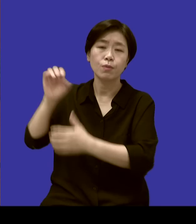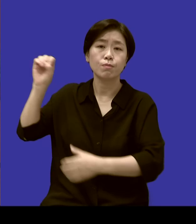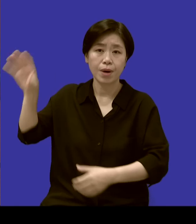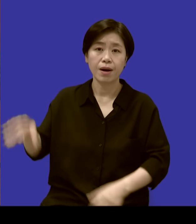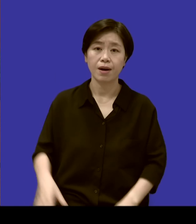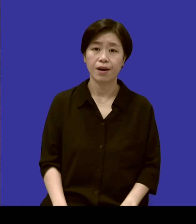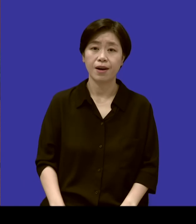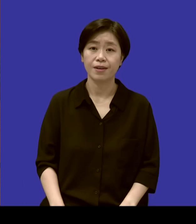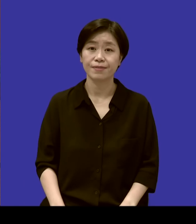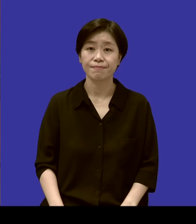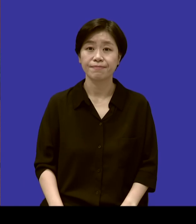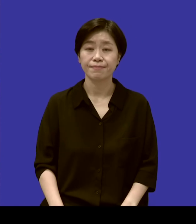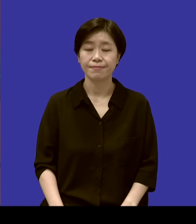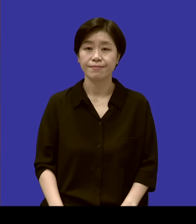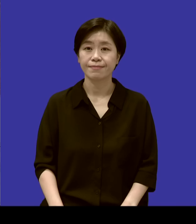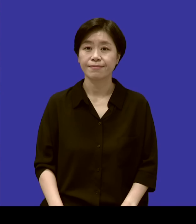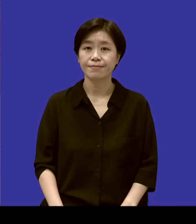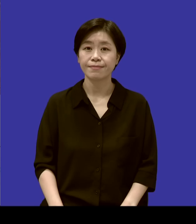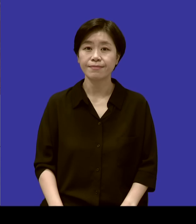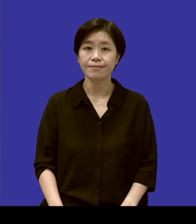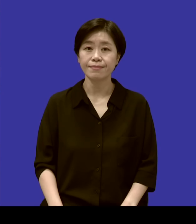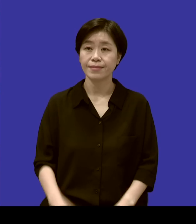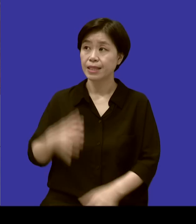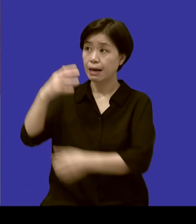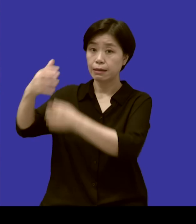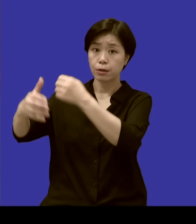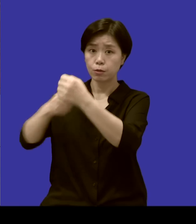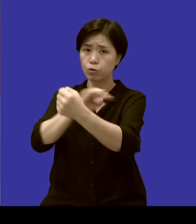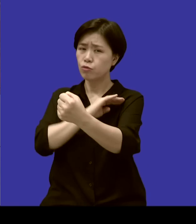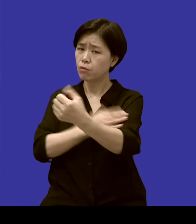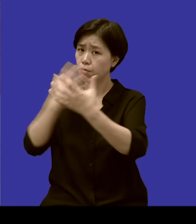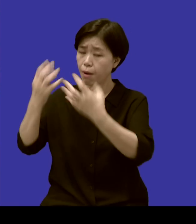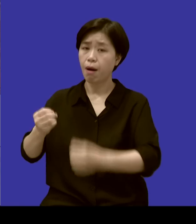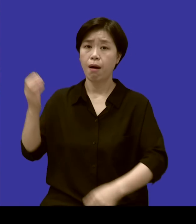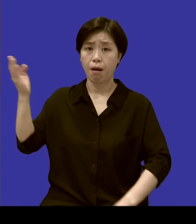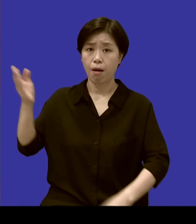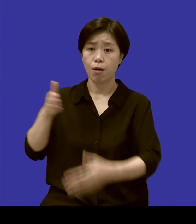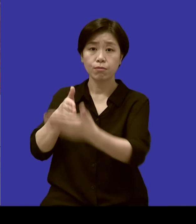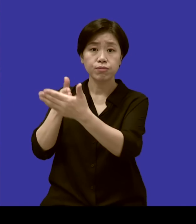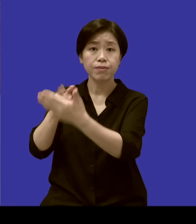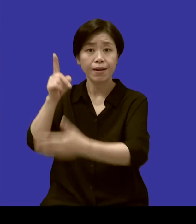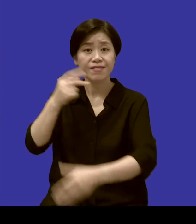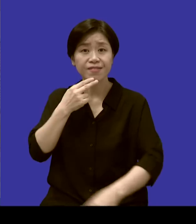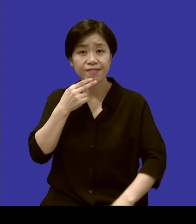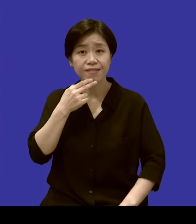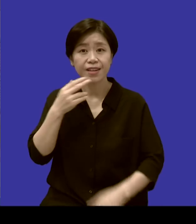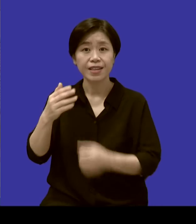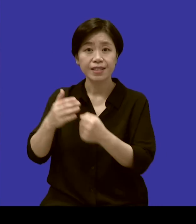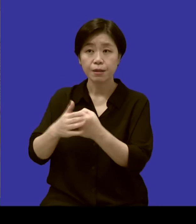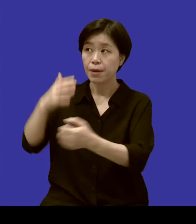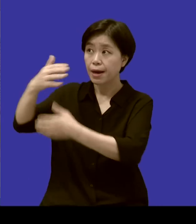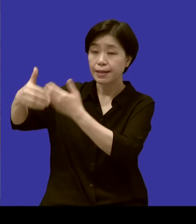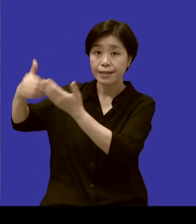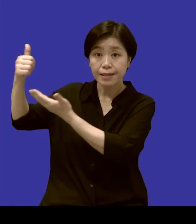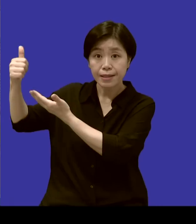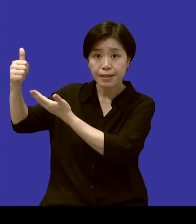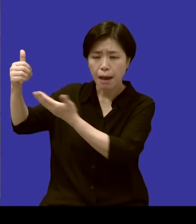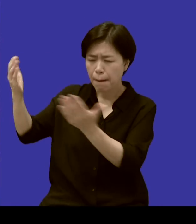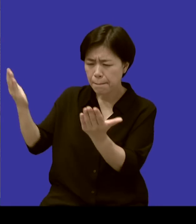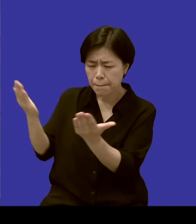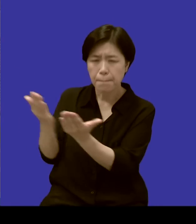중요해요. 좀 그럼 매니저가 일을 잘 안 해서 그런데 하나님은 좀 전지전능하시기 때문에 불가능이 없으시잖아요. 네네. 그러니까 하나님은 딱